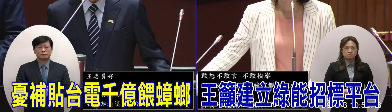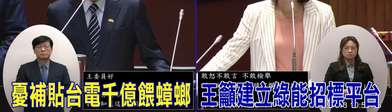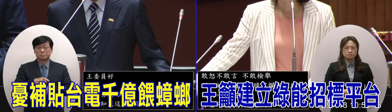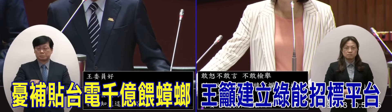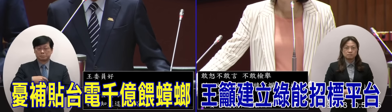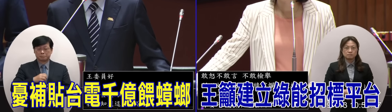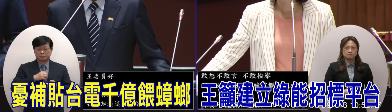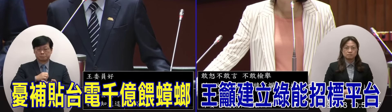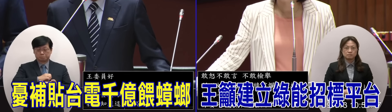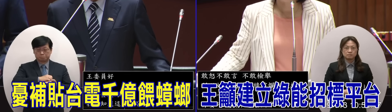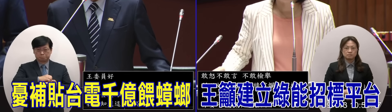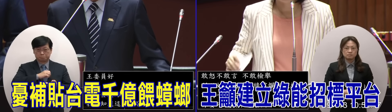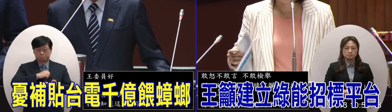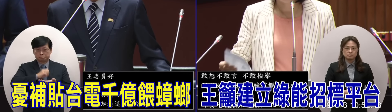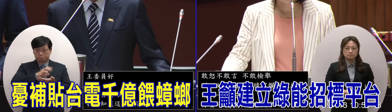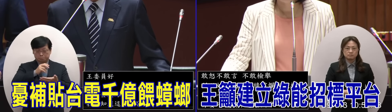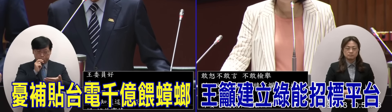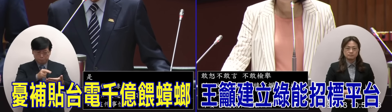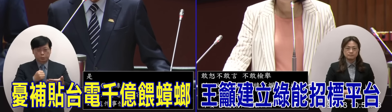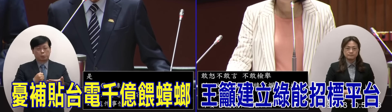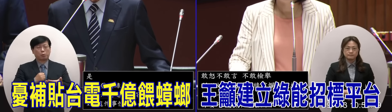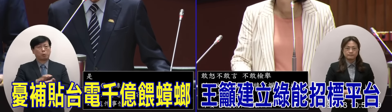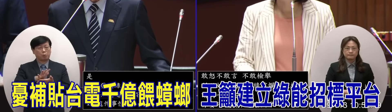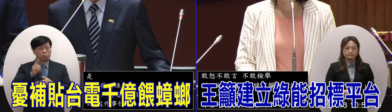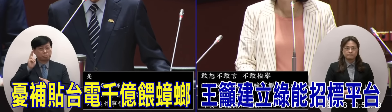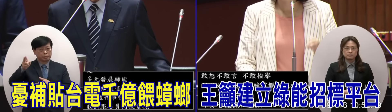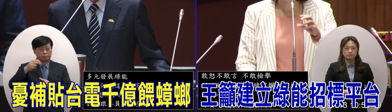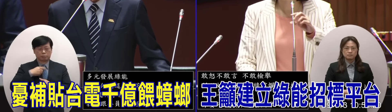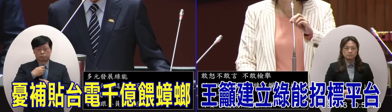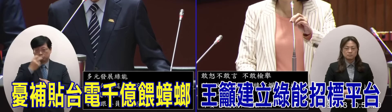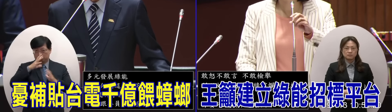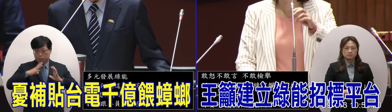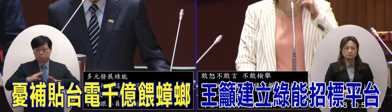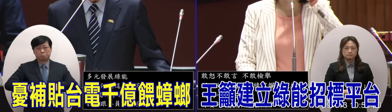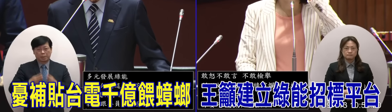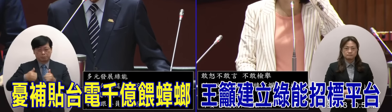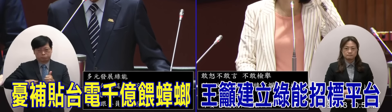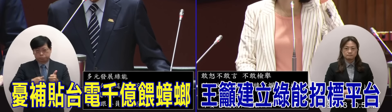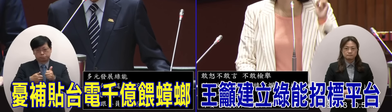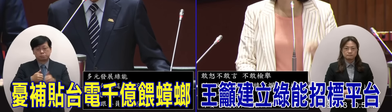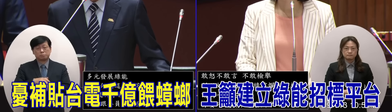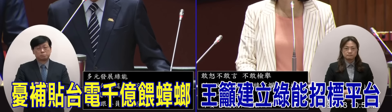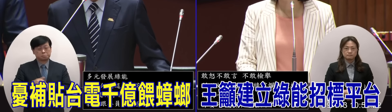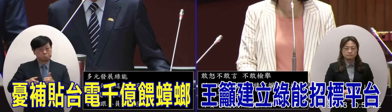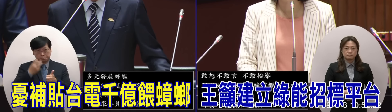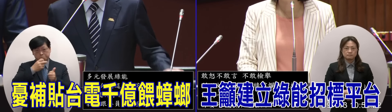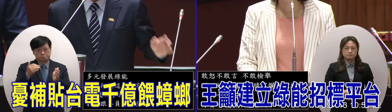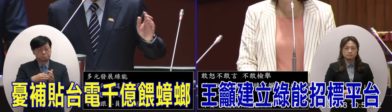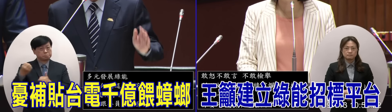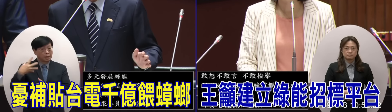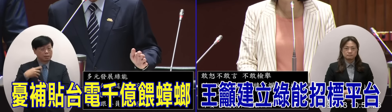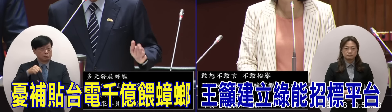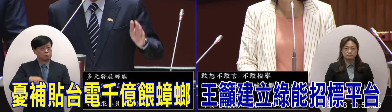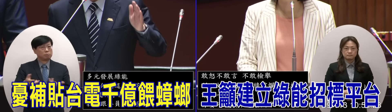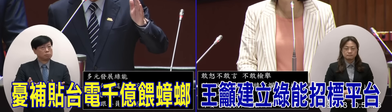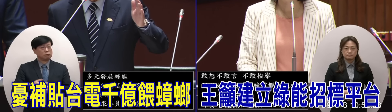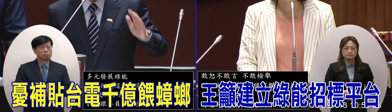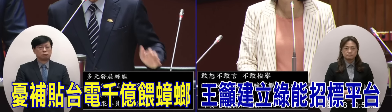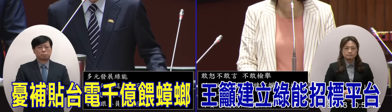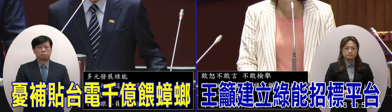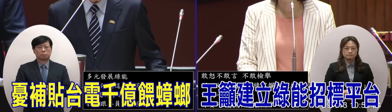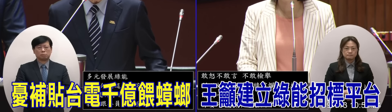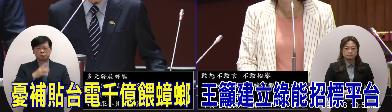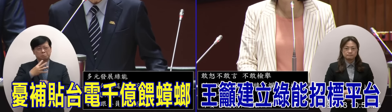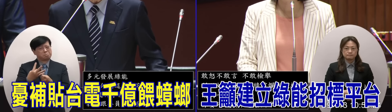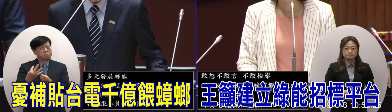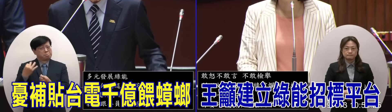这个报道之后，我们正式的就请检调单位能够去查，查的结果告诉我们说，这个案子是